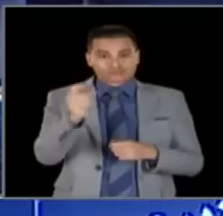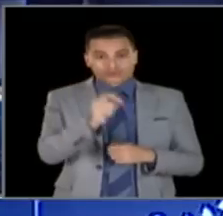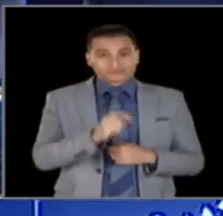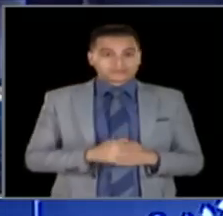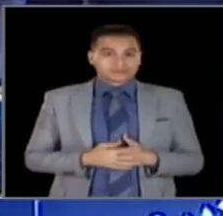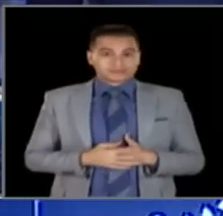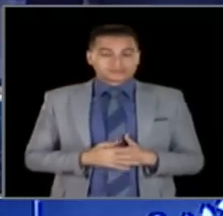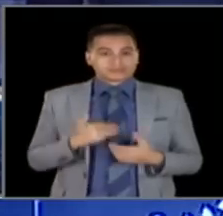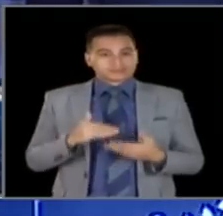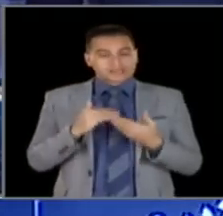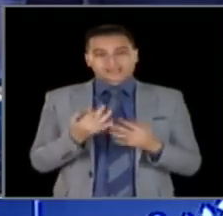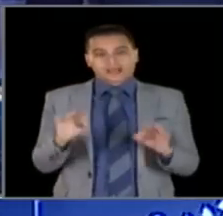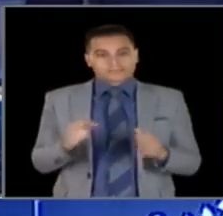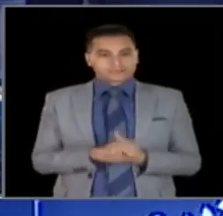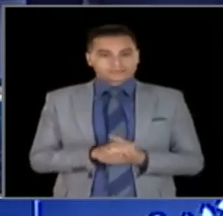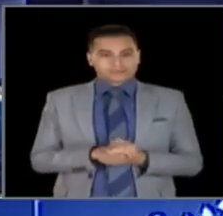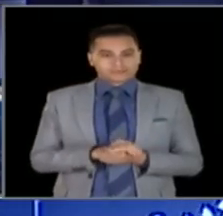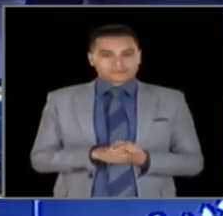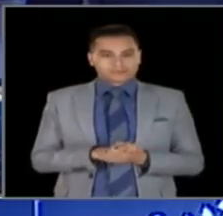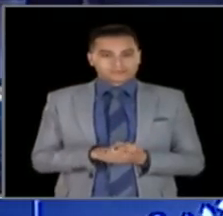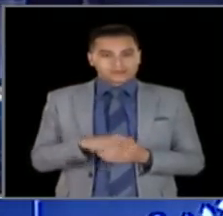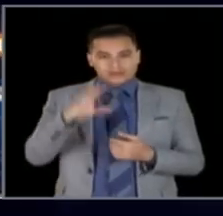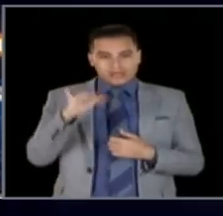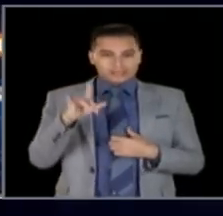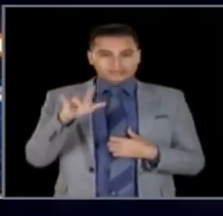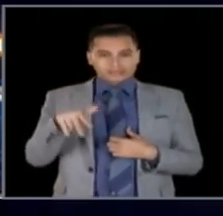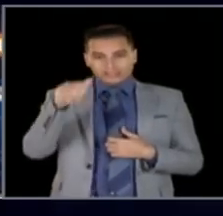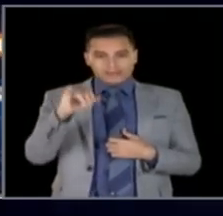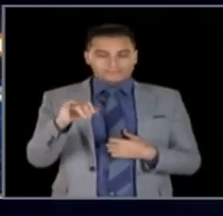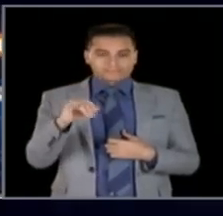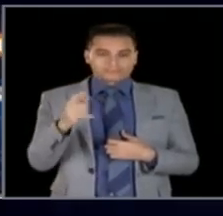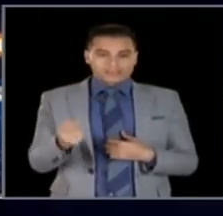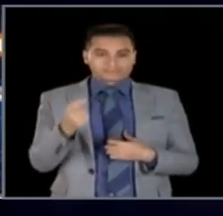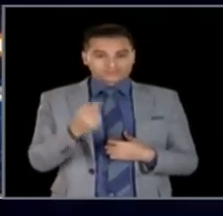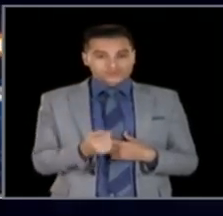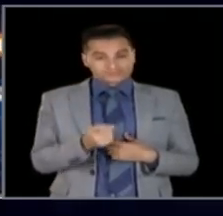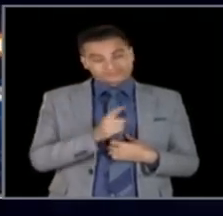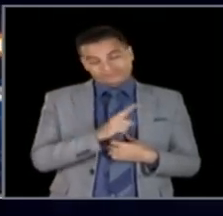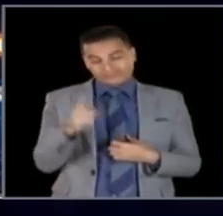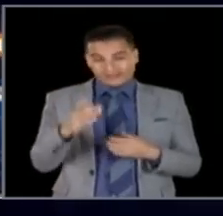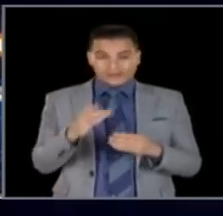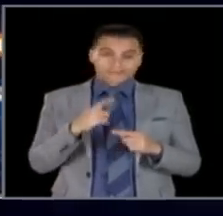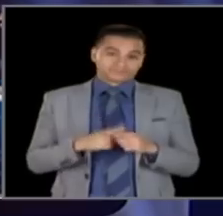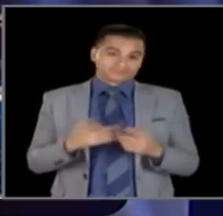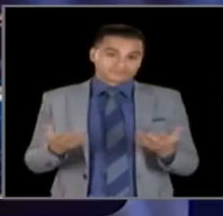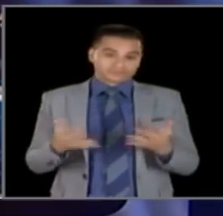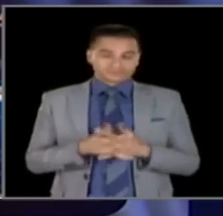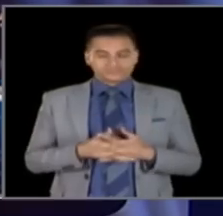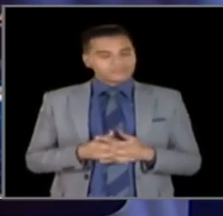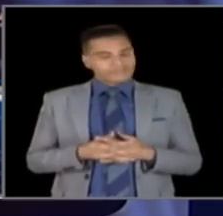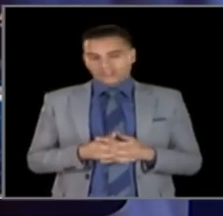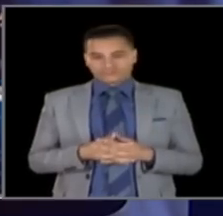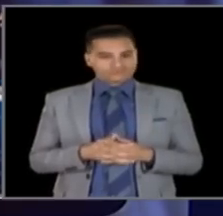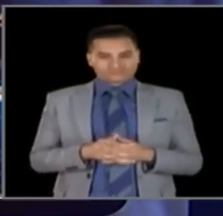55. ساعدتك على قد ما اقدر. انا كنت اقول هيليوم. هيليوم وقلت لك عدده الذري 55؟ ما